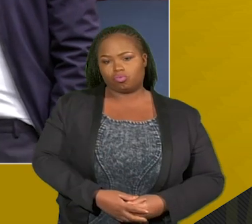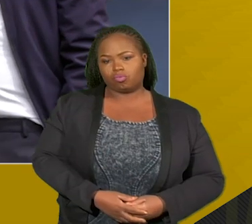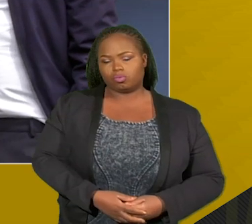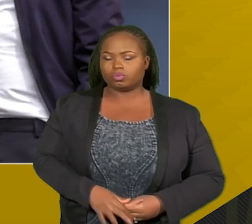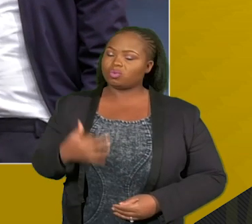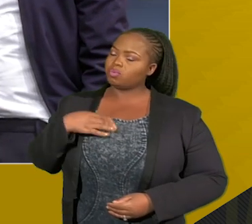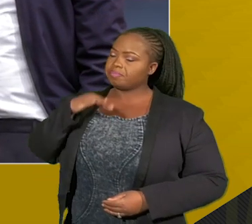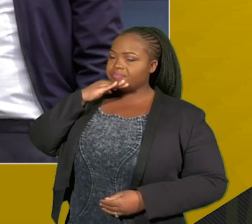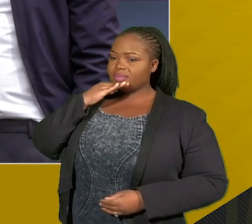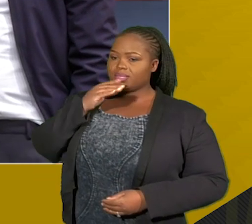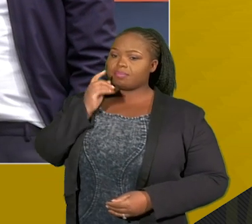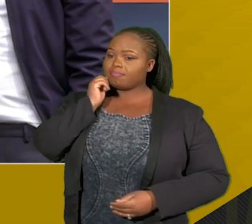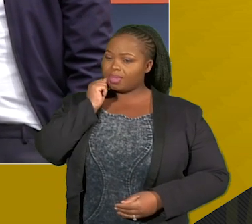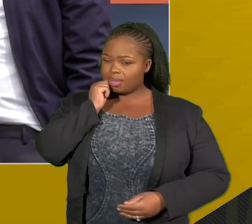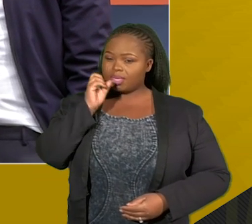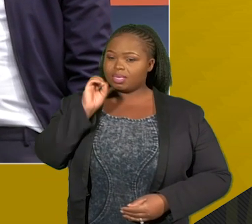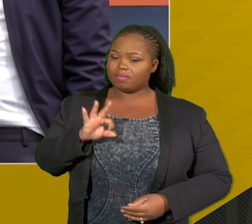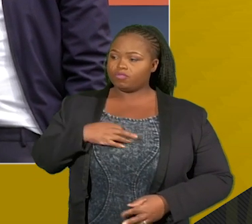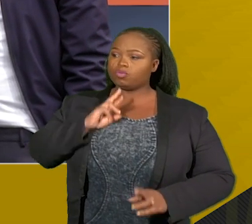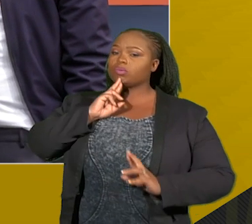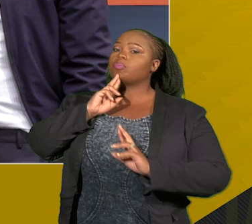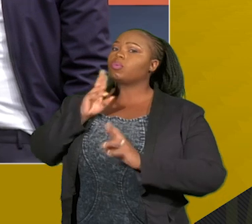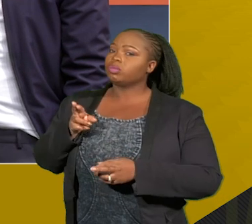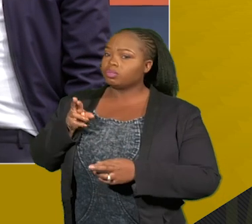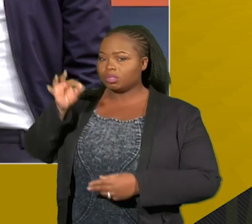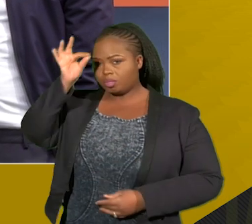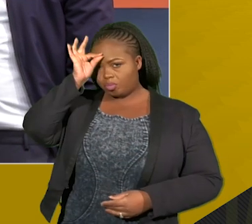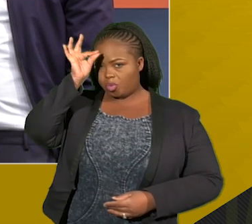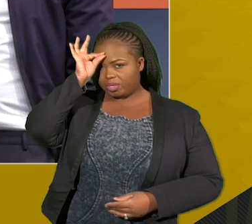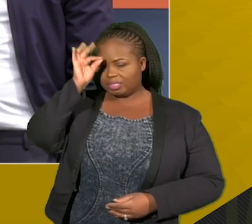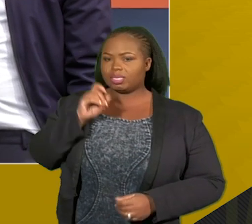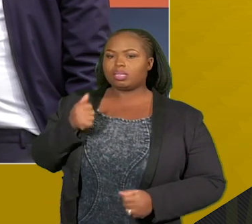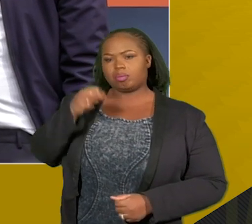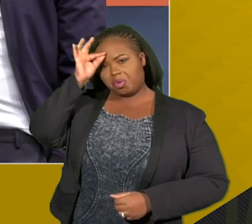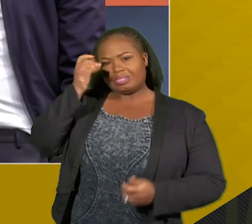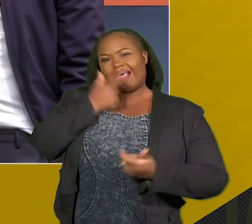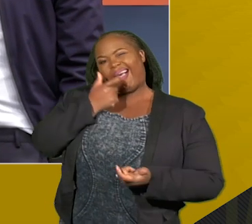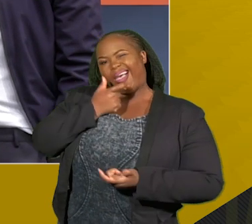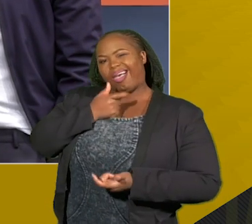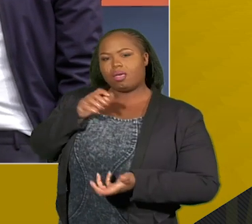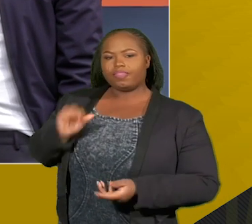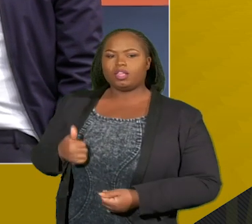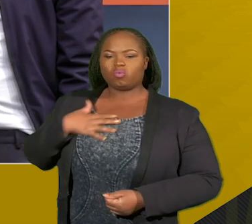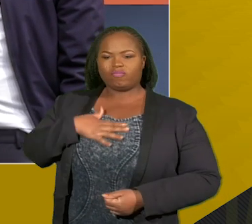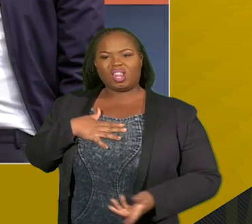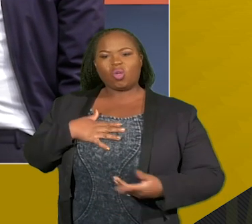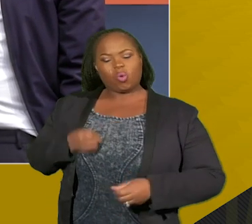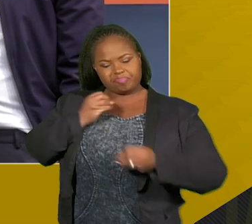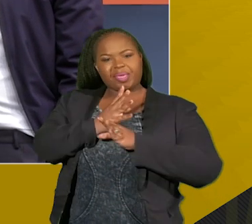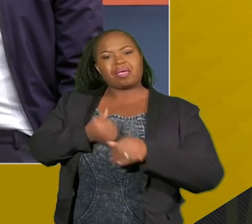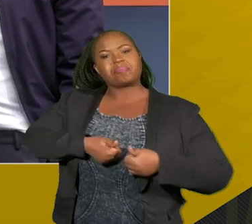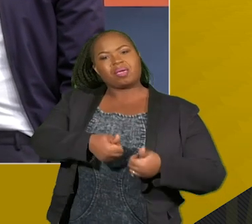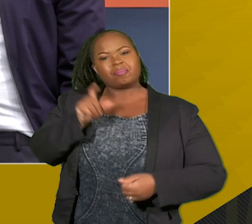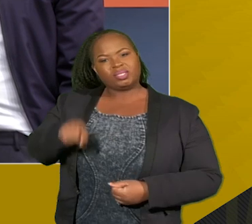saying ukuthi nina abantu besilisa uma nizobika usizi lwenu emaphoyiseni ayanihleka ngalekwa lokho seniyibona ukuthi niziphiniselele